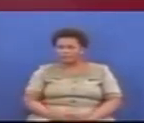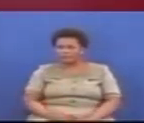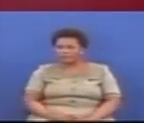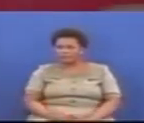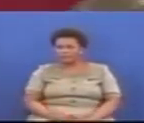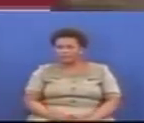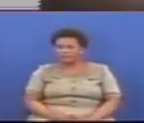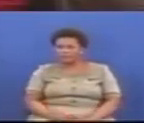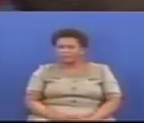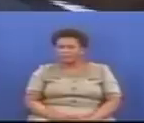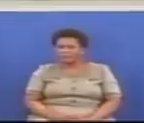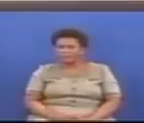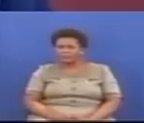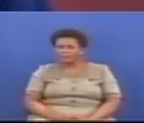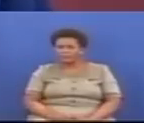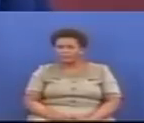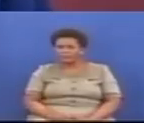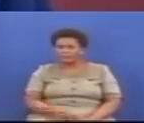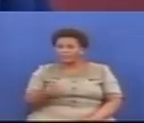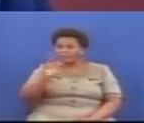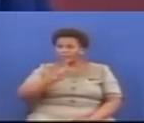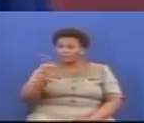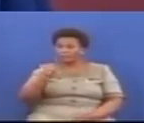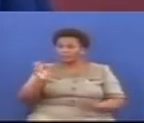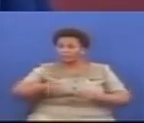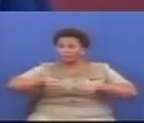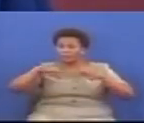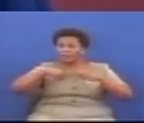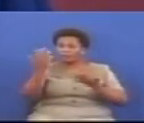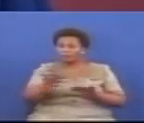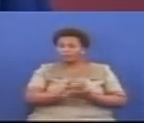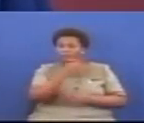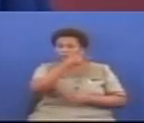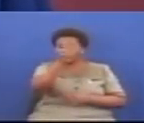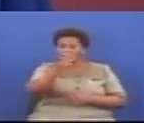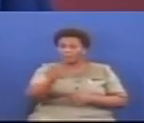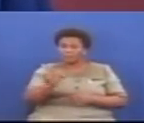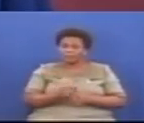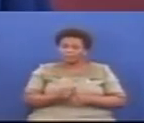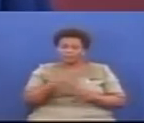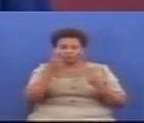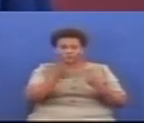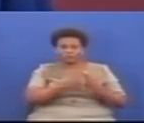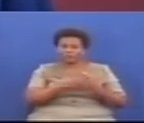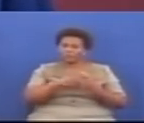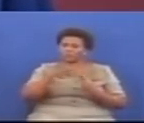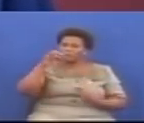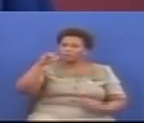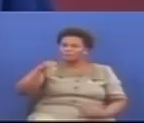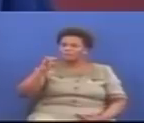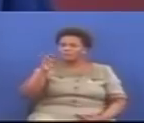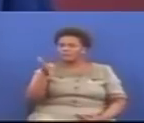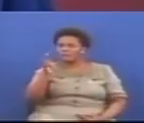Karibu Governor. Kamishna Mkuu wa Mamlaka ya Mapato Tanzania TRA Dr. Edwin Muhede.